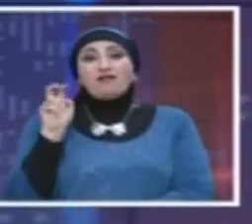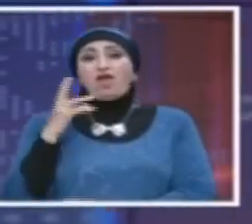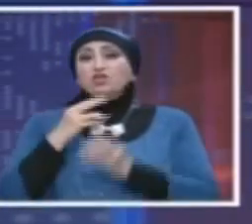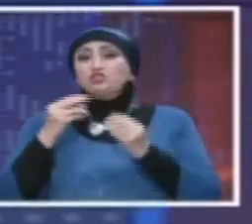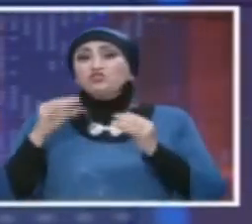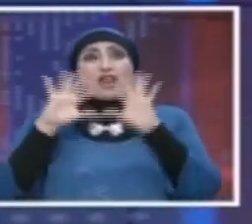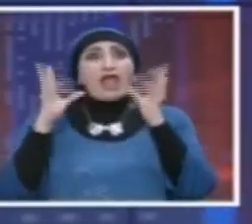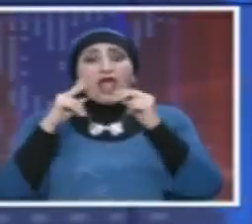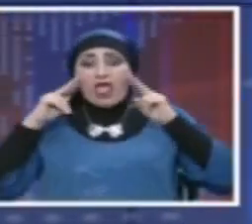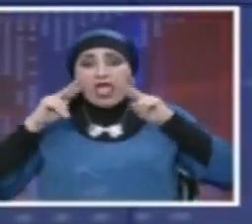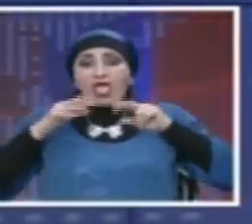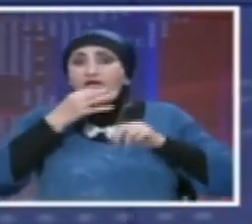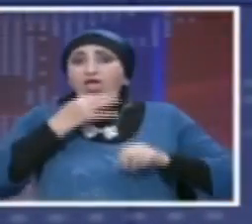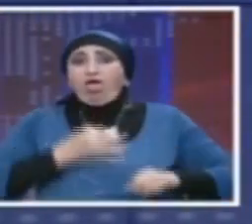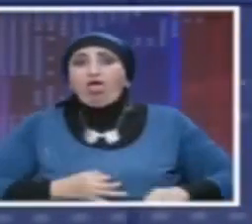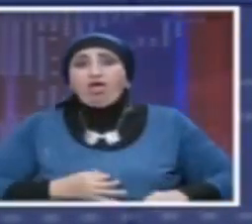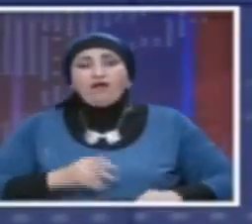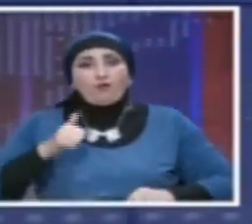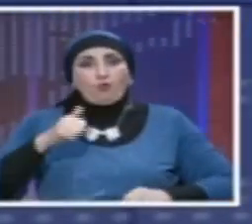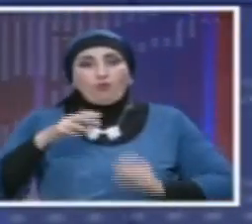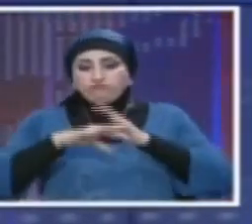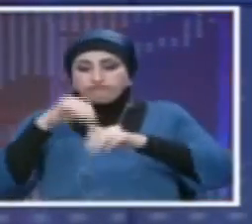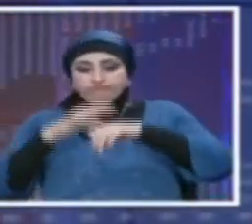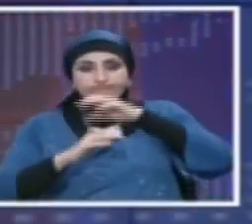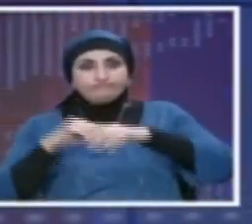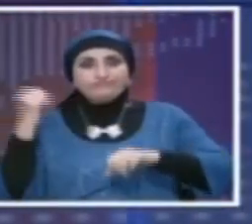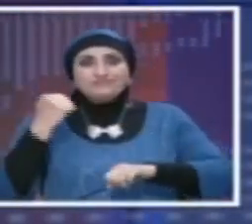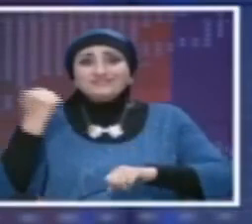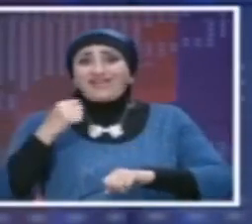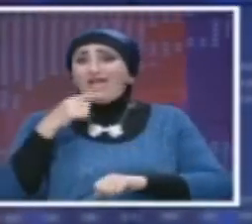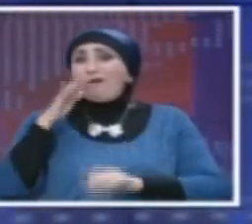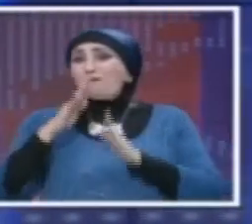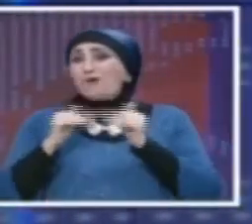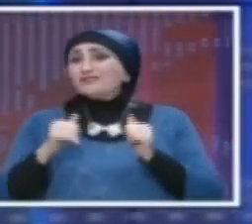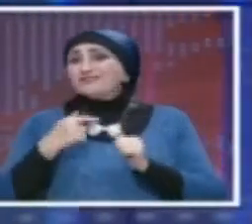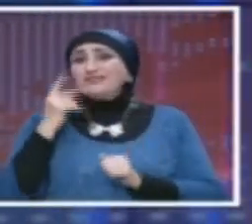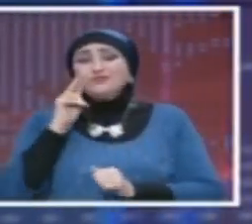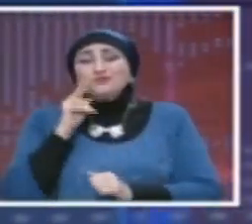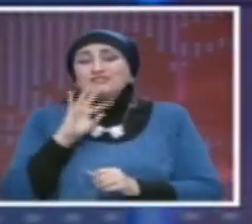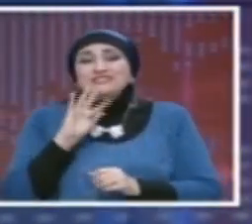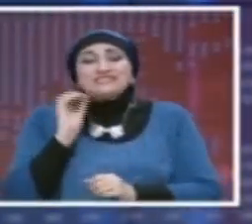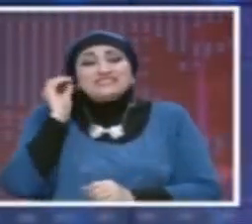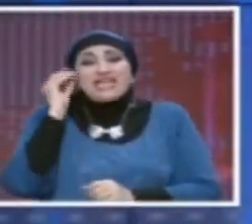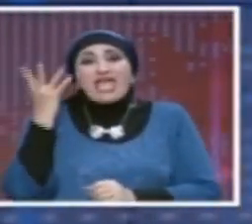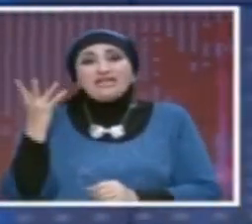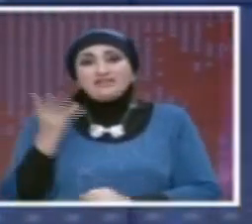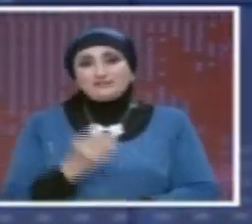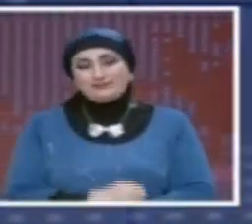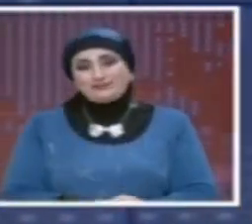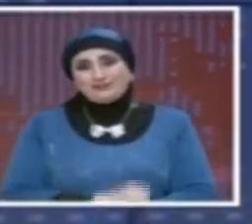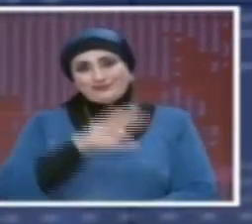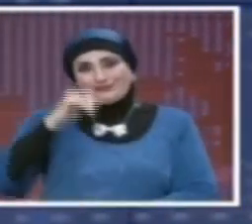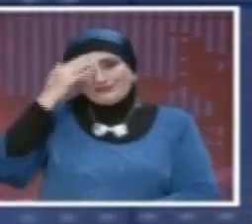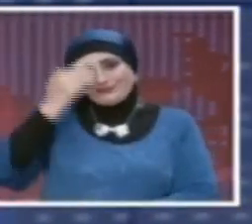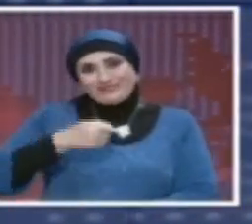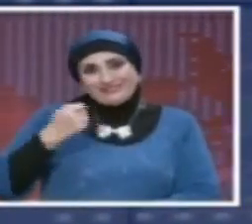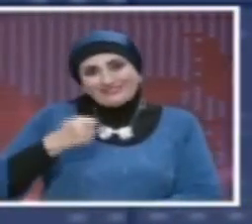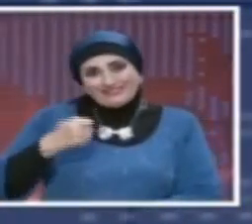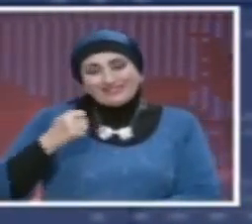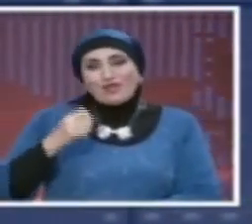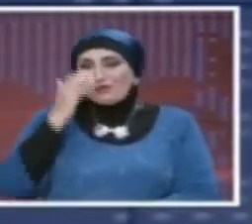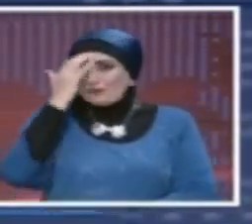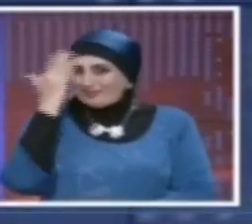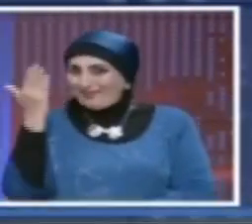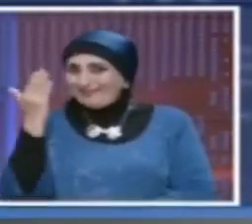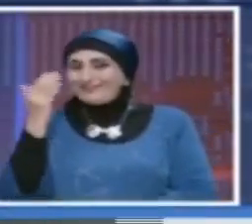العالم بأسره وتم بآد مصرية خالصة، كيف تابعت الحدث؟ تحياتي لحضرتك